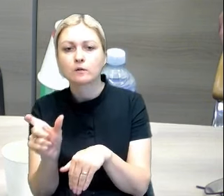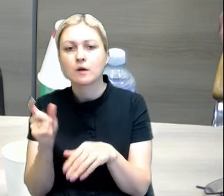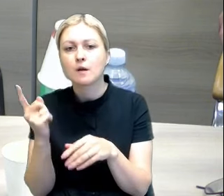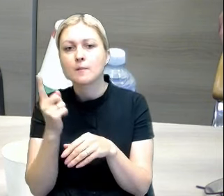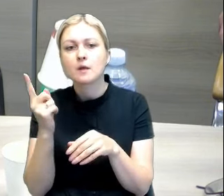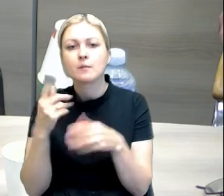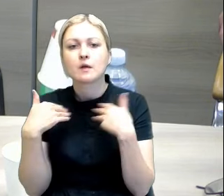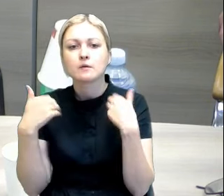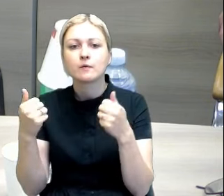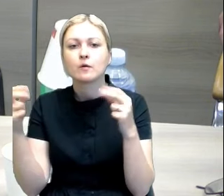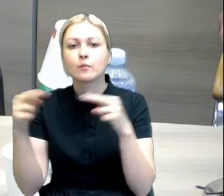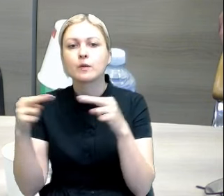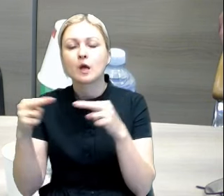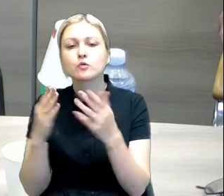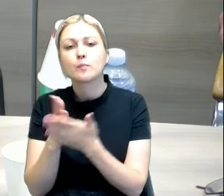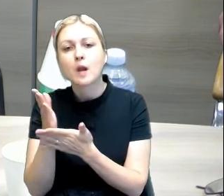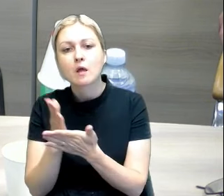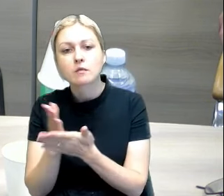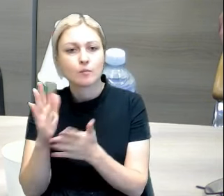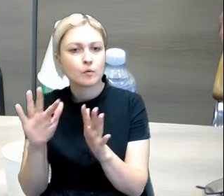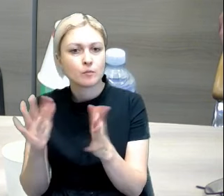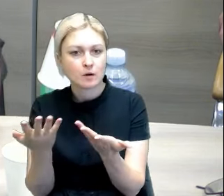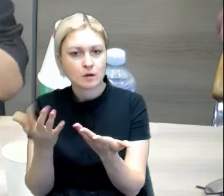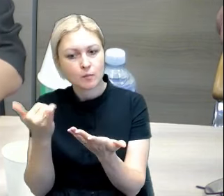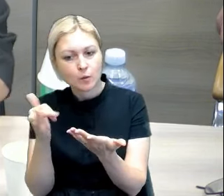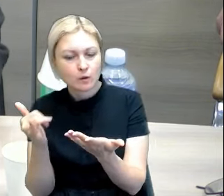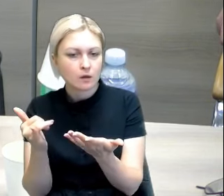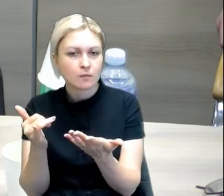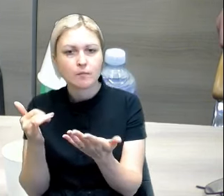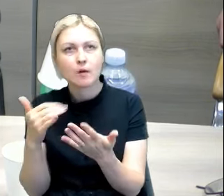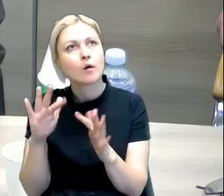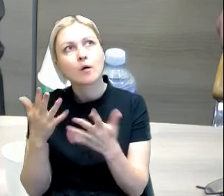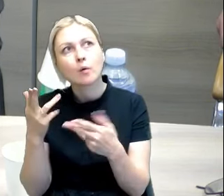klaipėdoje prieinamumą ir kokybę